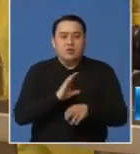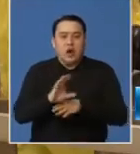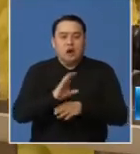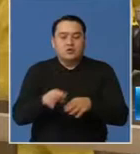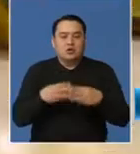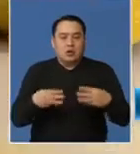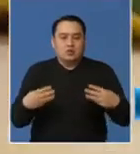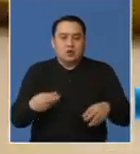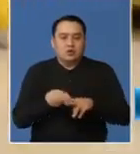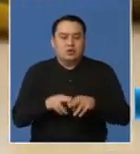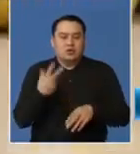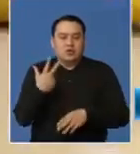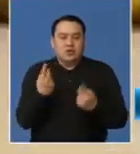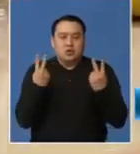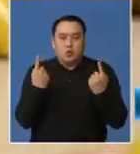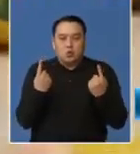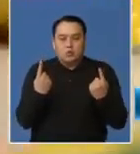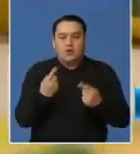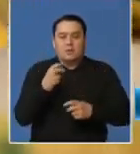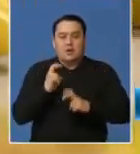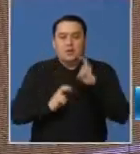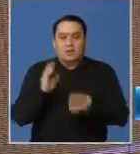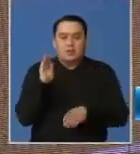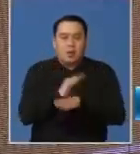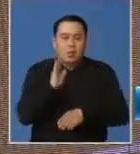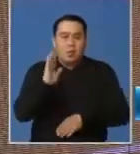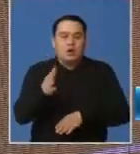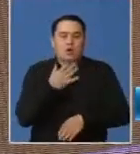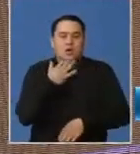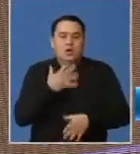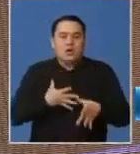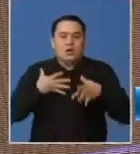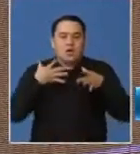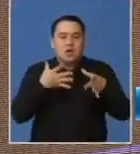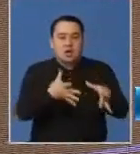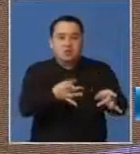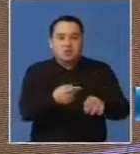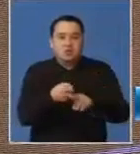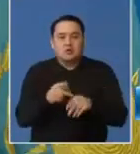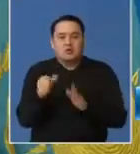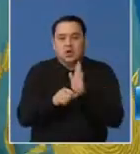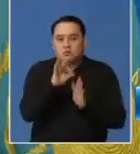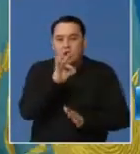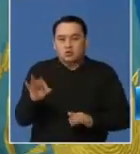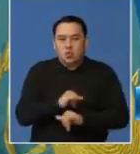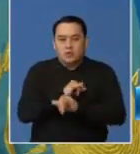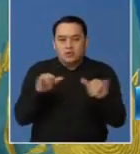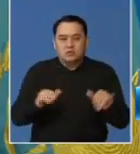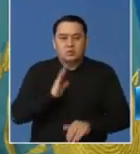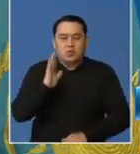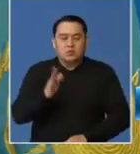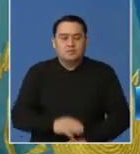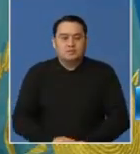их ряды пополнят еще 3 крупных предприятия. В результате объем экспорта вырастет на 6%. В Илийском районе